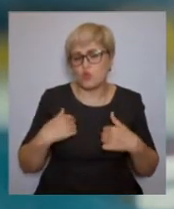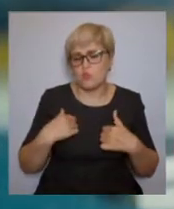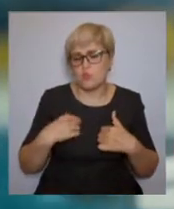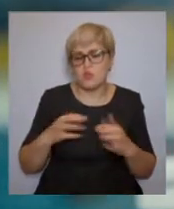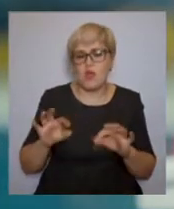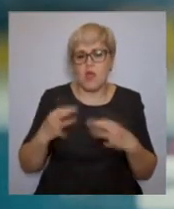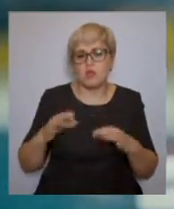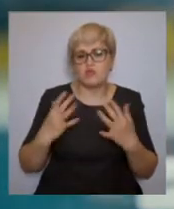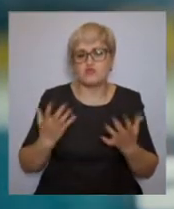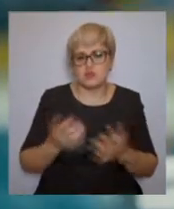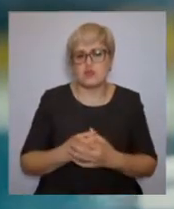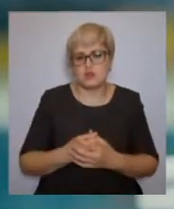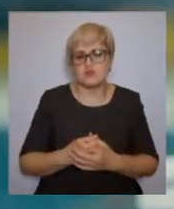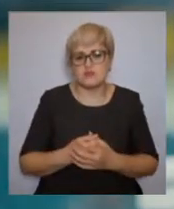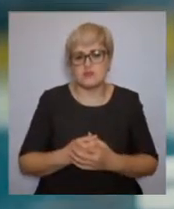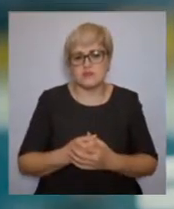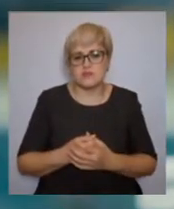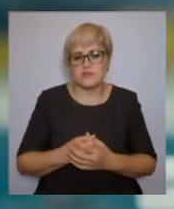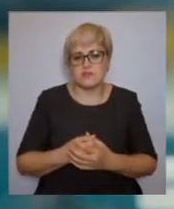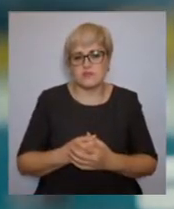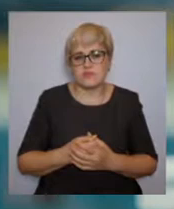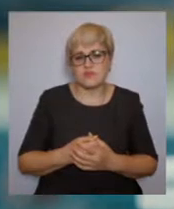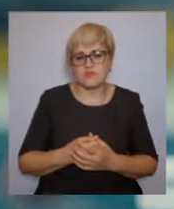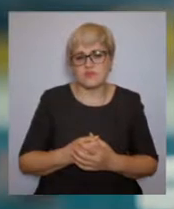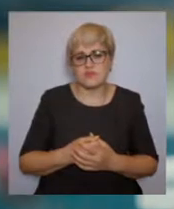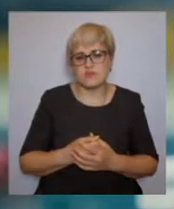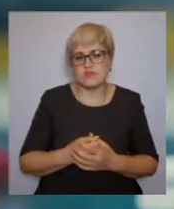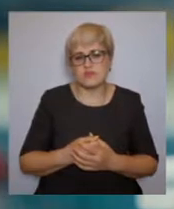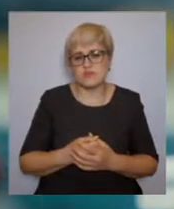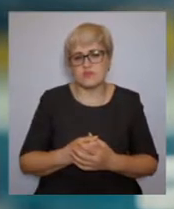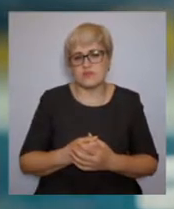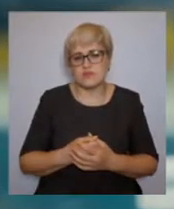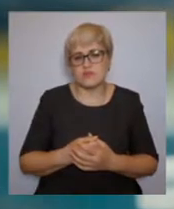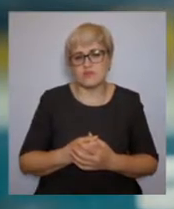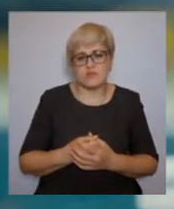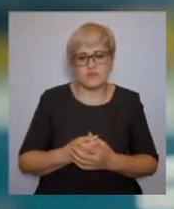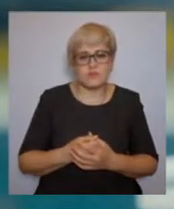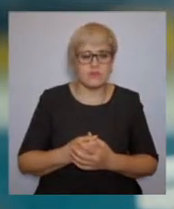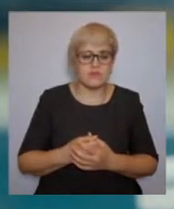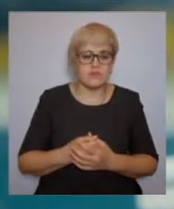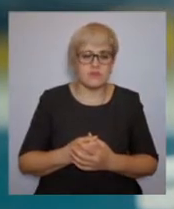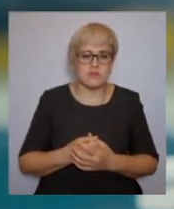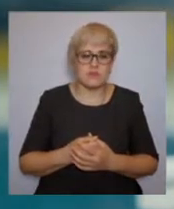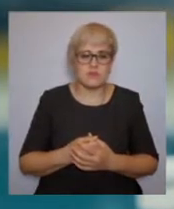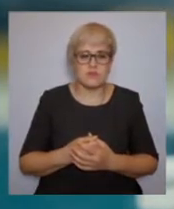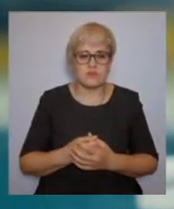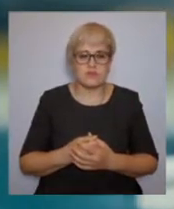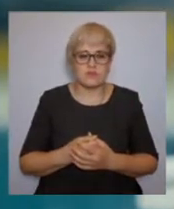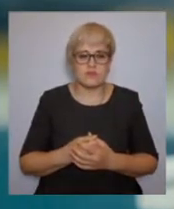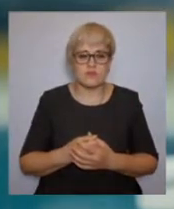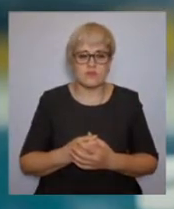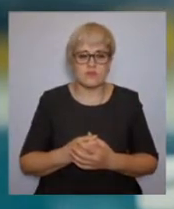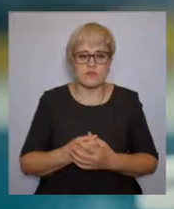нет принципе и у столика итоговой поняли это и пошли на встречи стали помогайте из-за беспрепятственно потом мест на любую